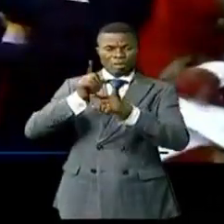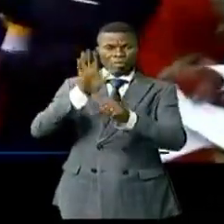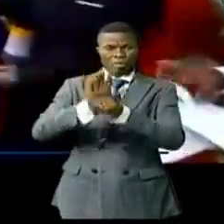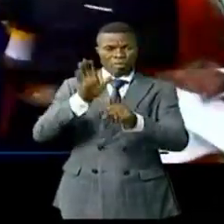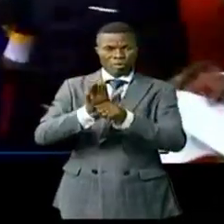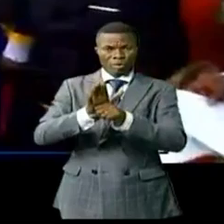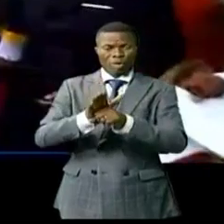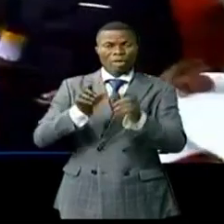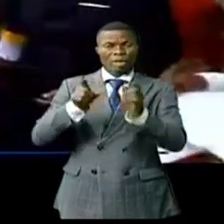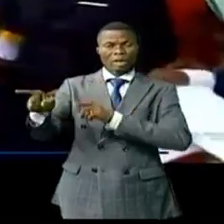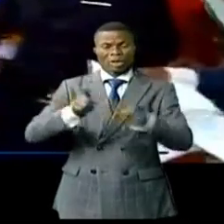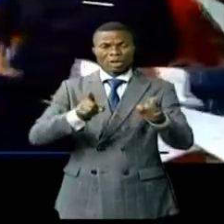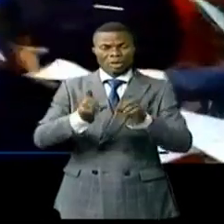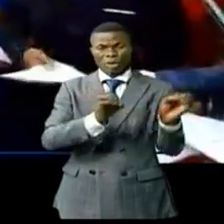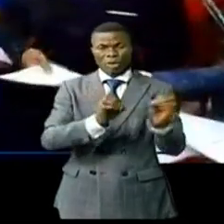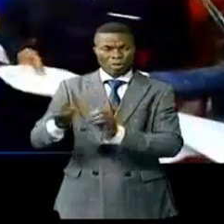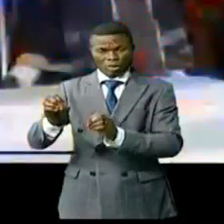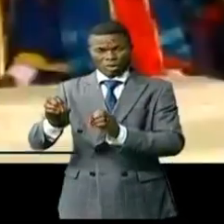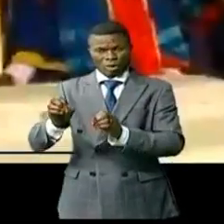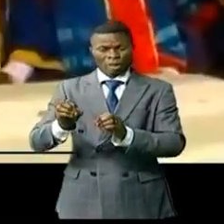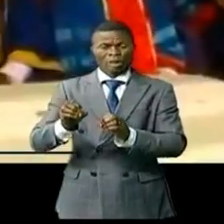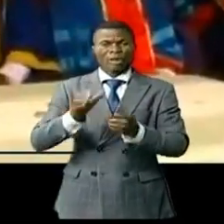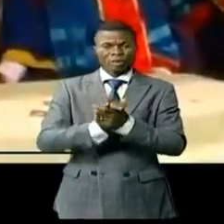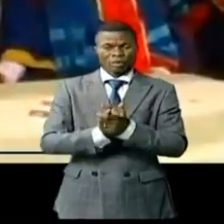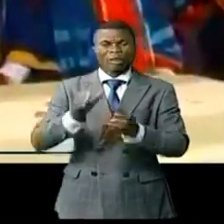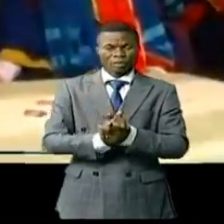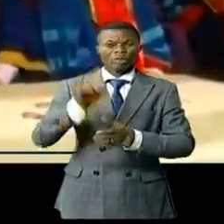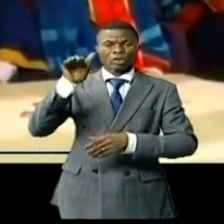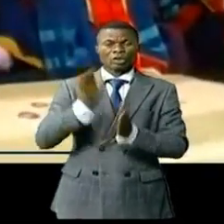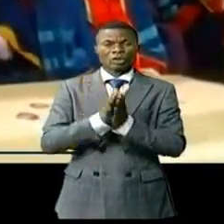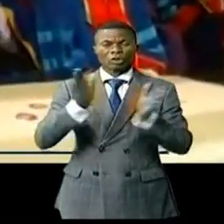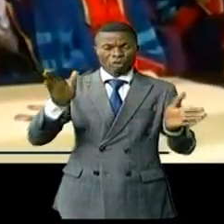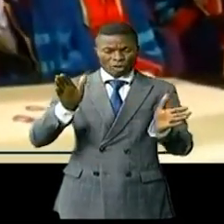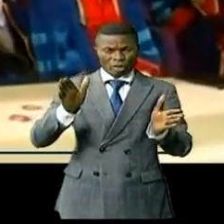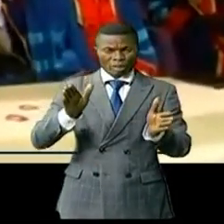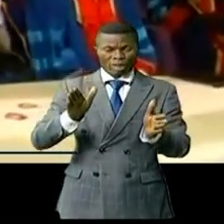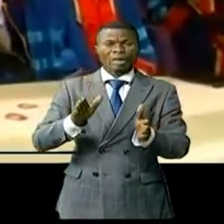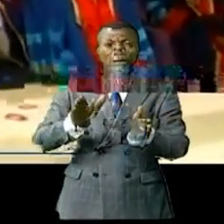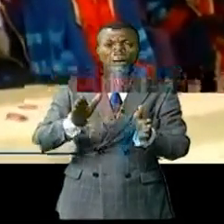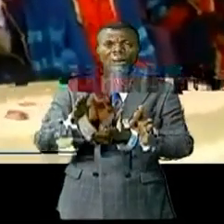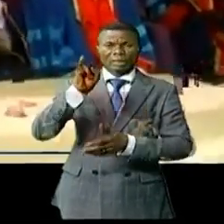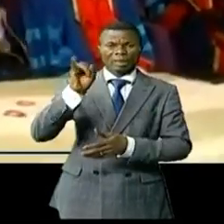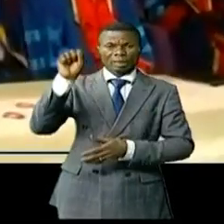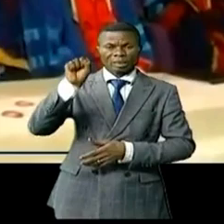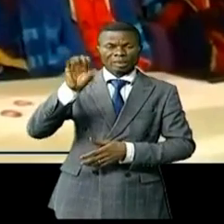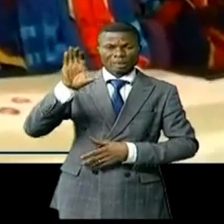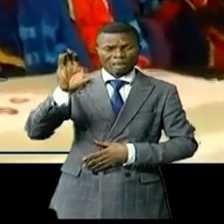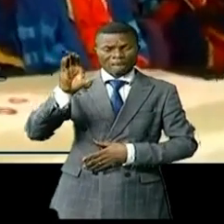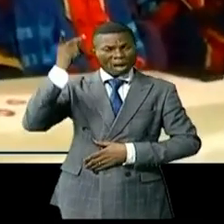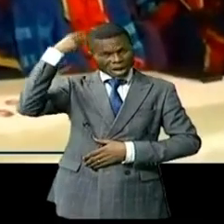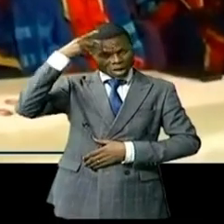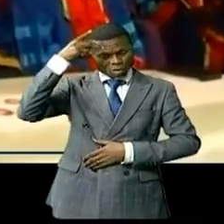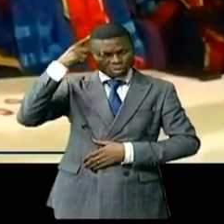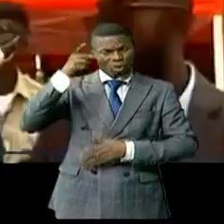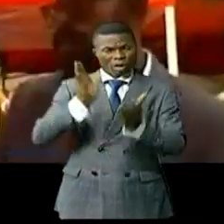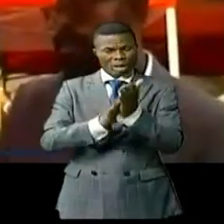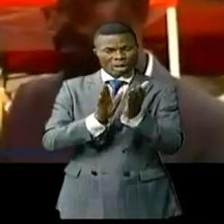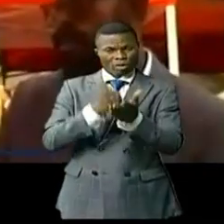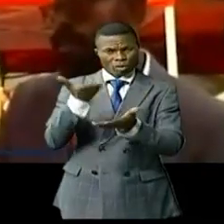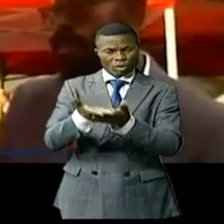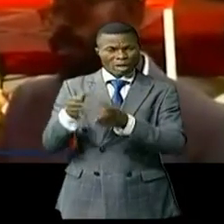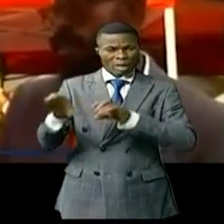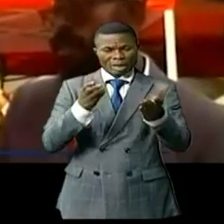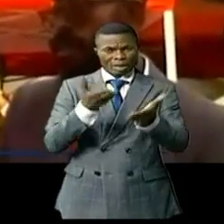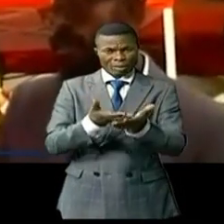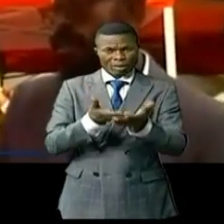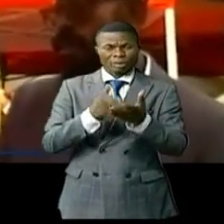différentes options qu'organise cet alma mater. Le DG AB Pangoul Maker donne ici la politique générale des activités. Le président